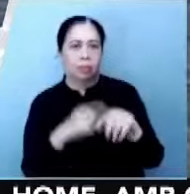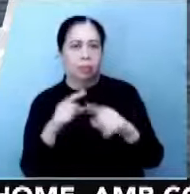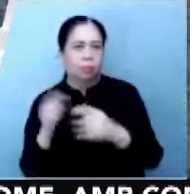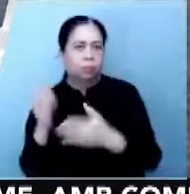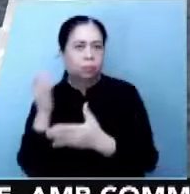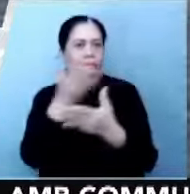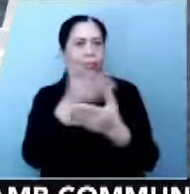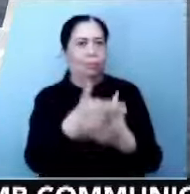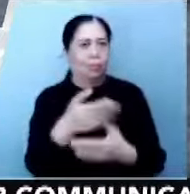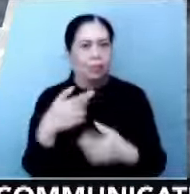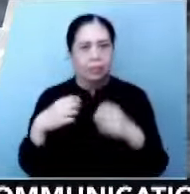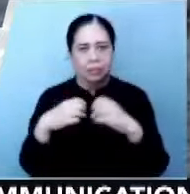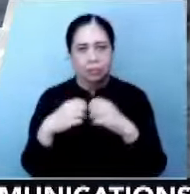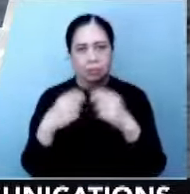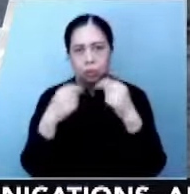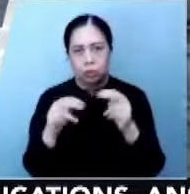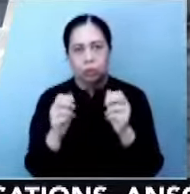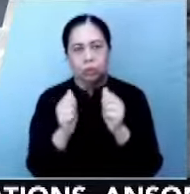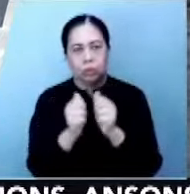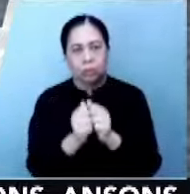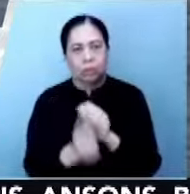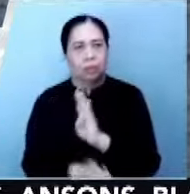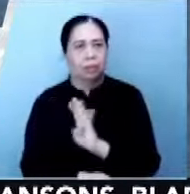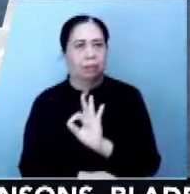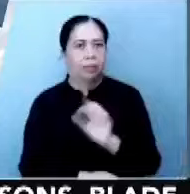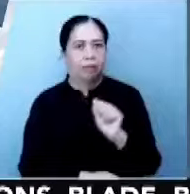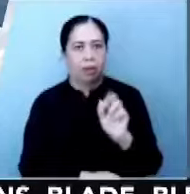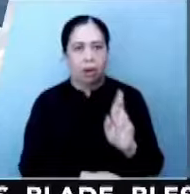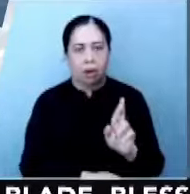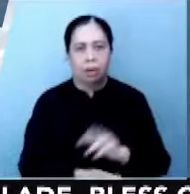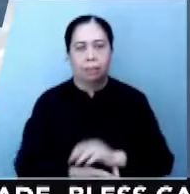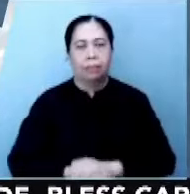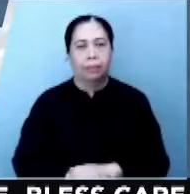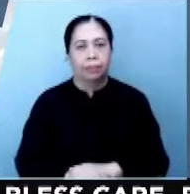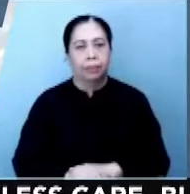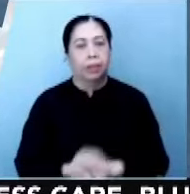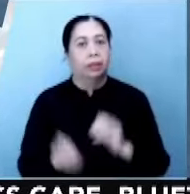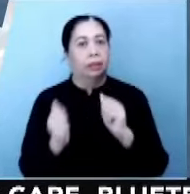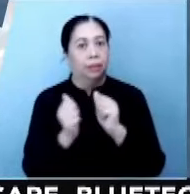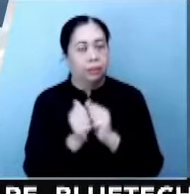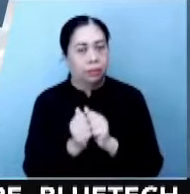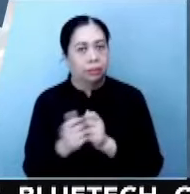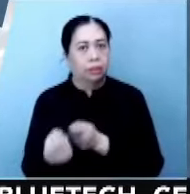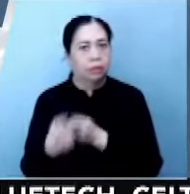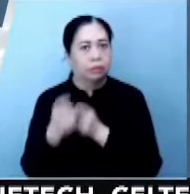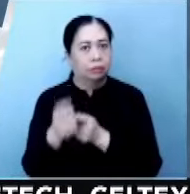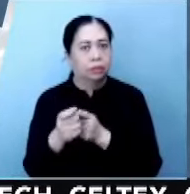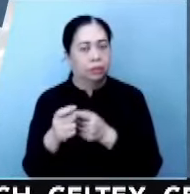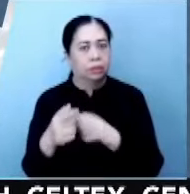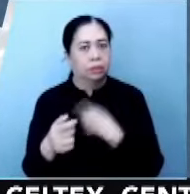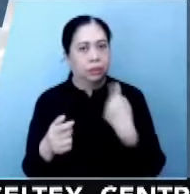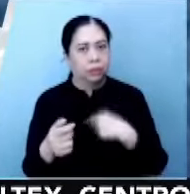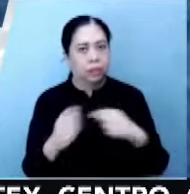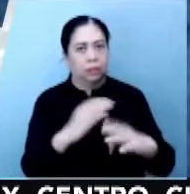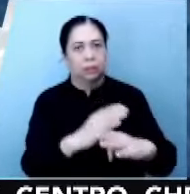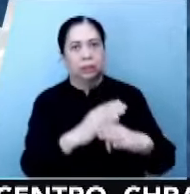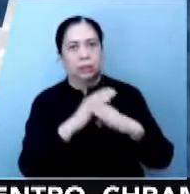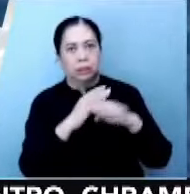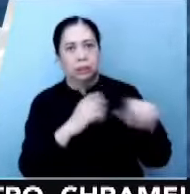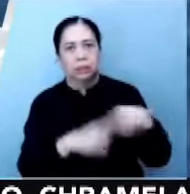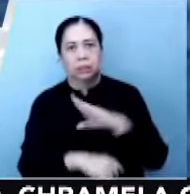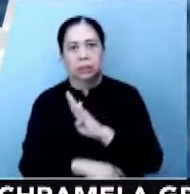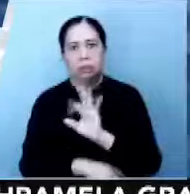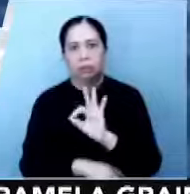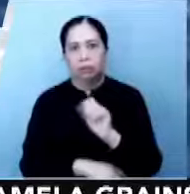News kasama ng Bureau of Fisheries and Aquatic Resources. Kasama ang fishing militia ng China sa nangharang sa barko ng BFAR para